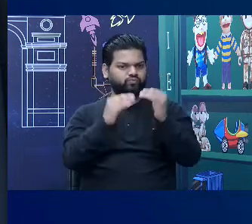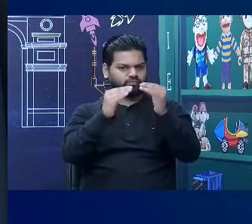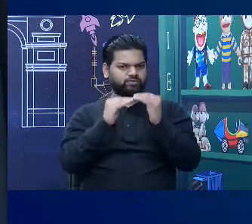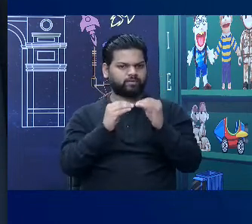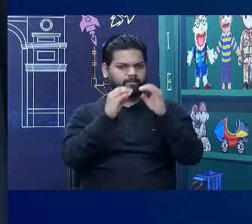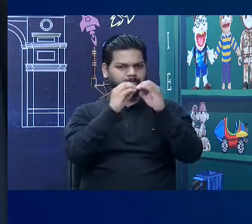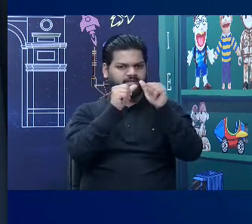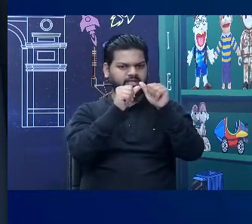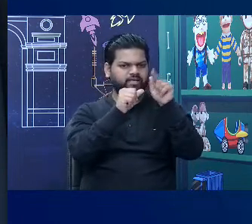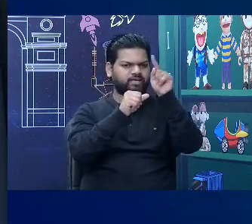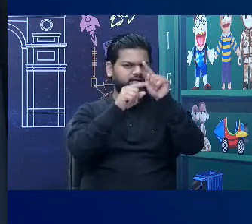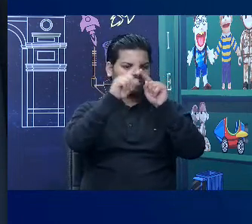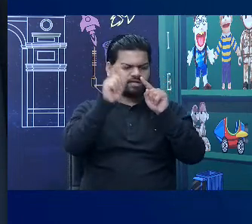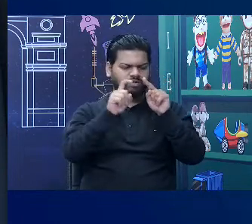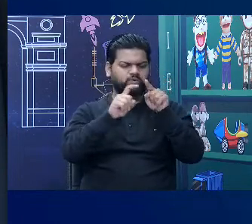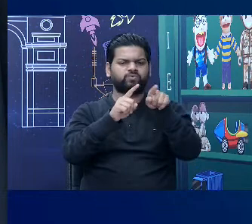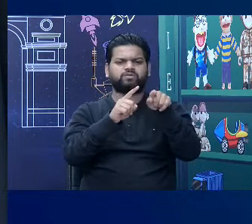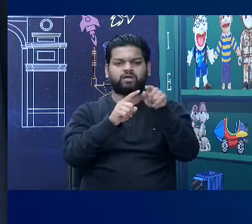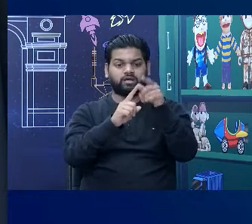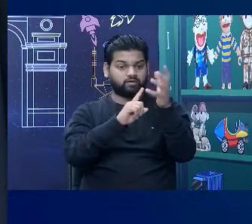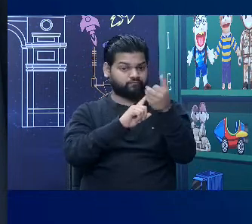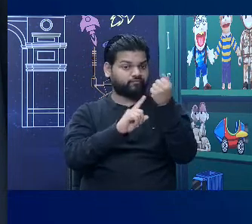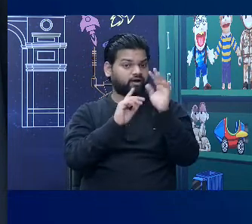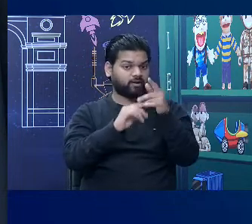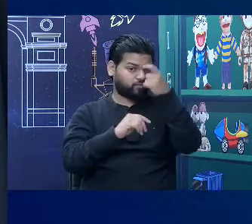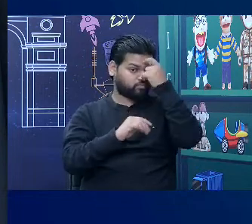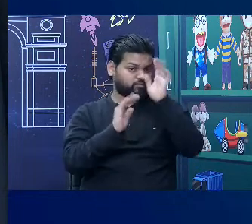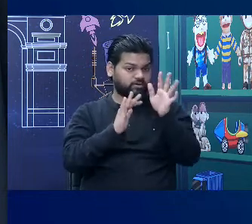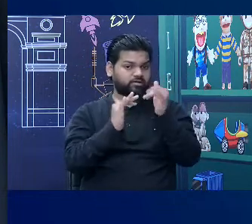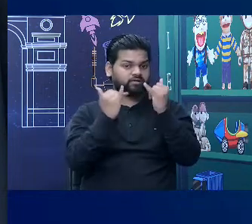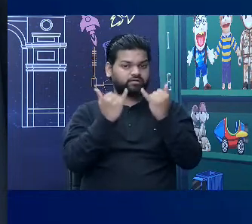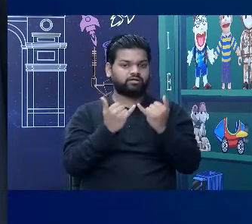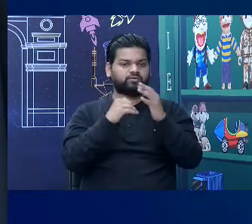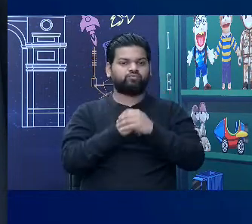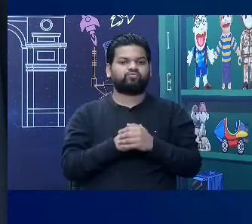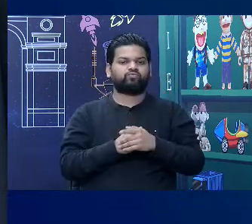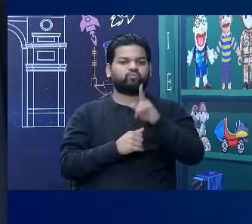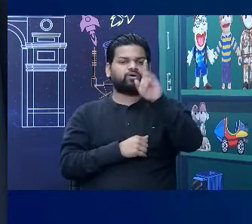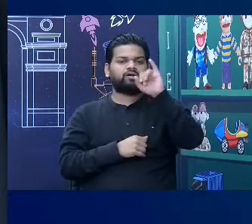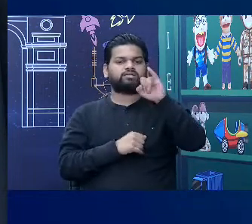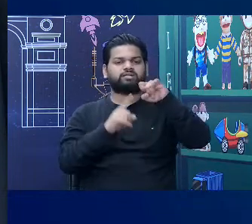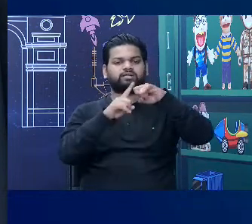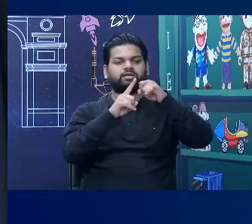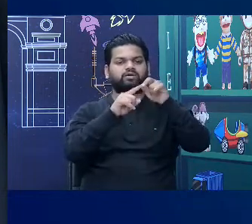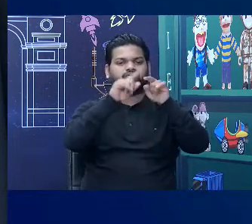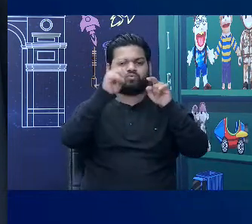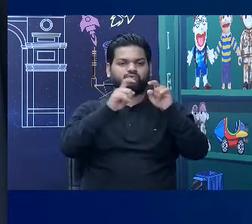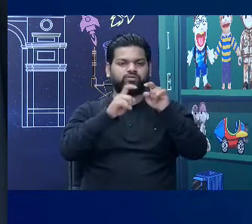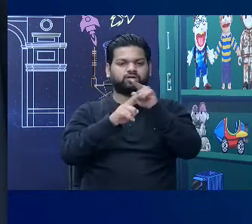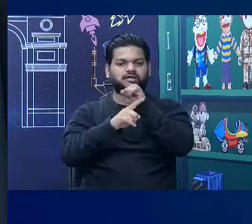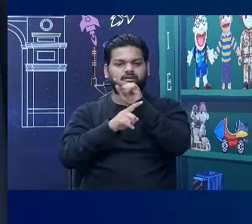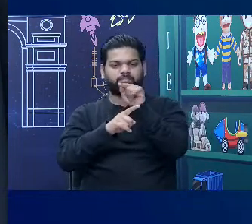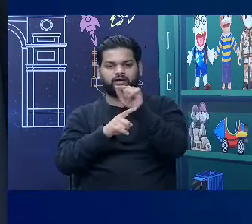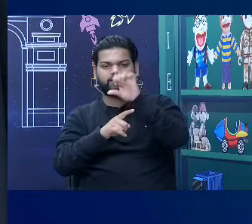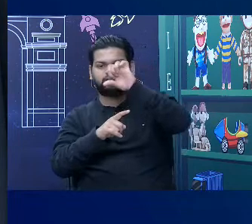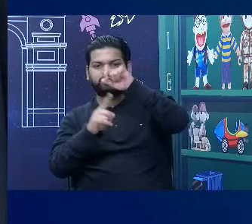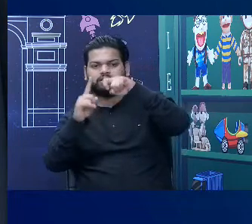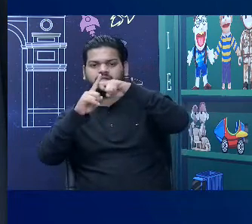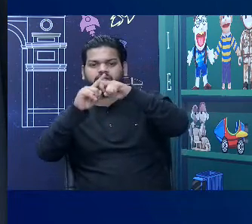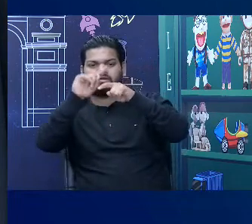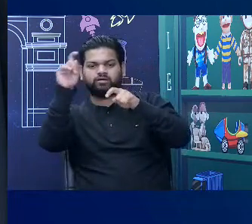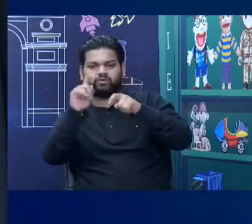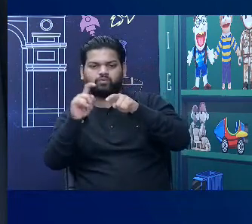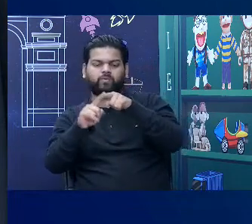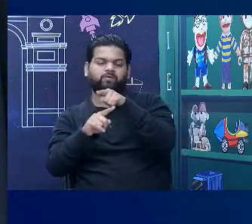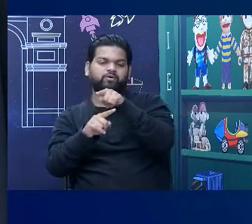हम क्या करेंगे? 16k स्क्वायर में से 9k स्क्वायर माइनस कर देंगे, उधर ले जाएंगे तो साइन माइनस हो जाएगा.